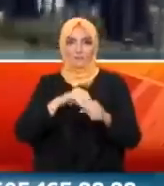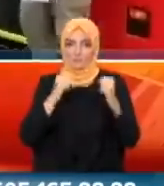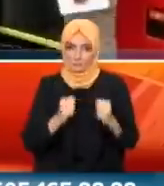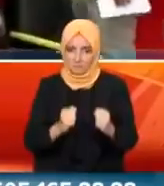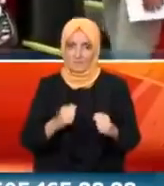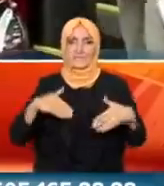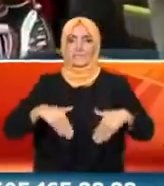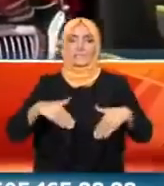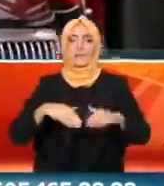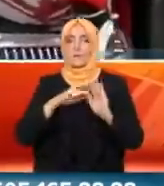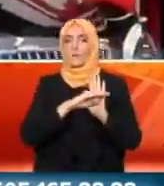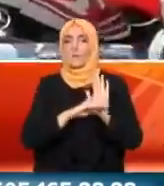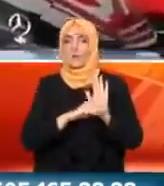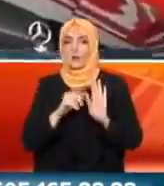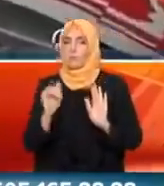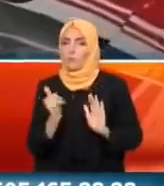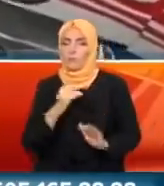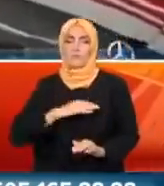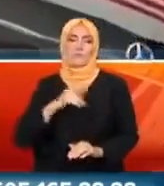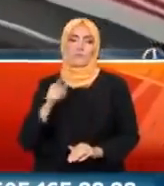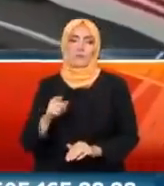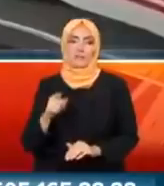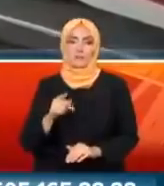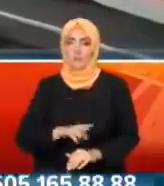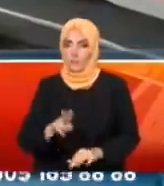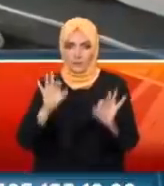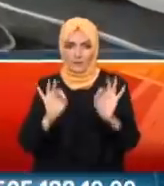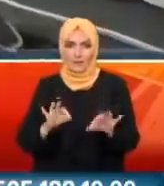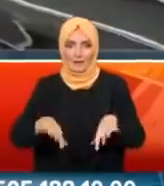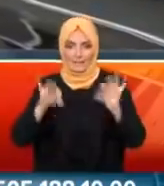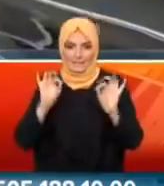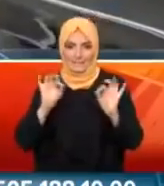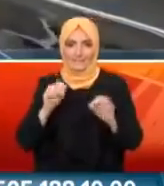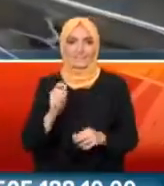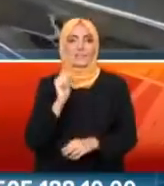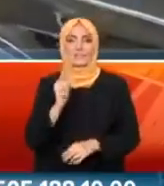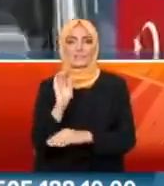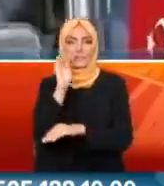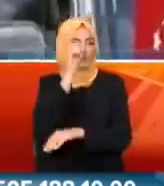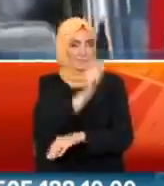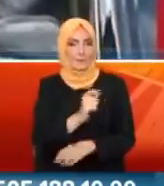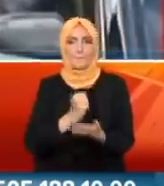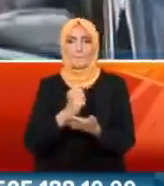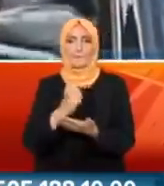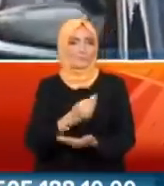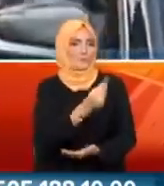yoğundu. Yola çıkmak üzereydi. İlçe sakinlerinden birinin mektup uzattığını fark edince aracını durdurdu.